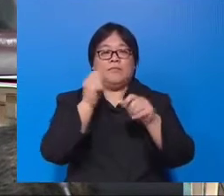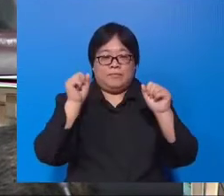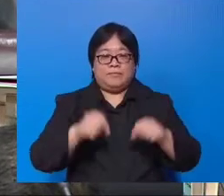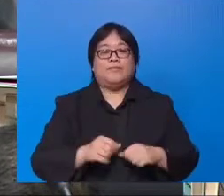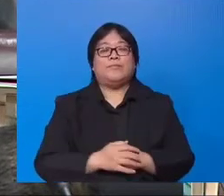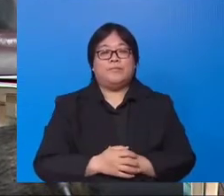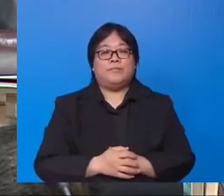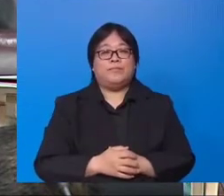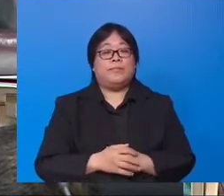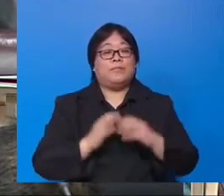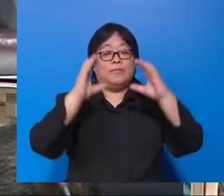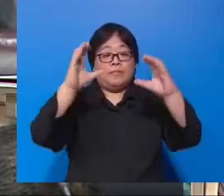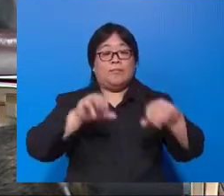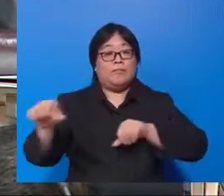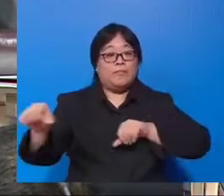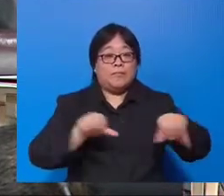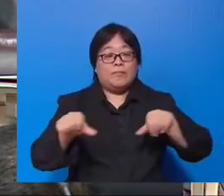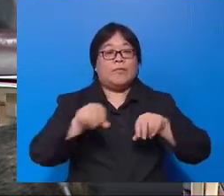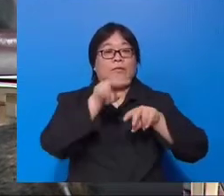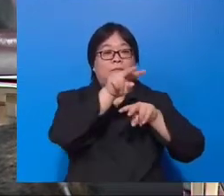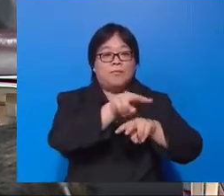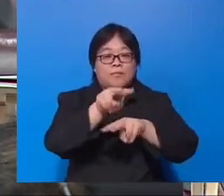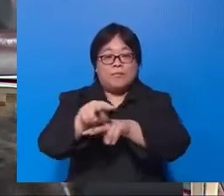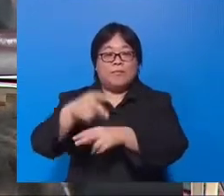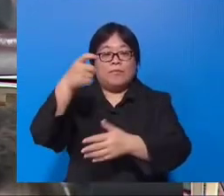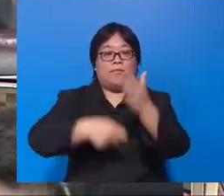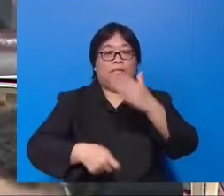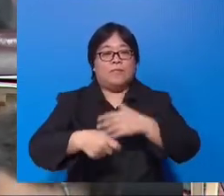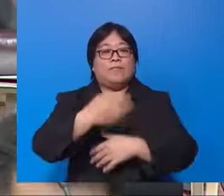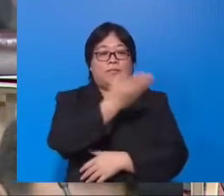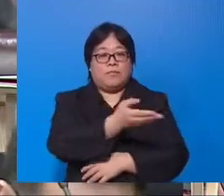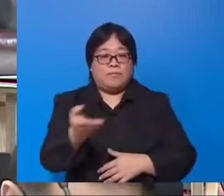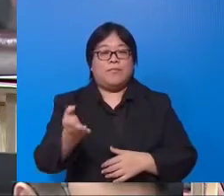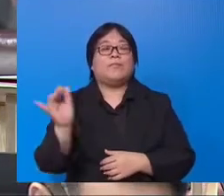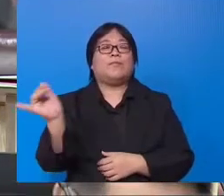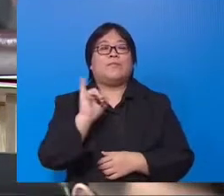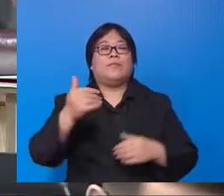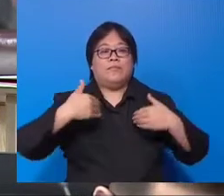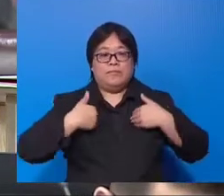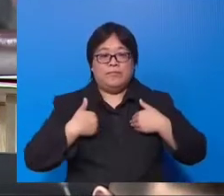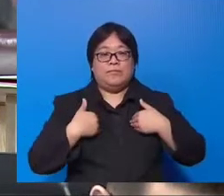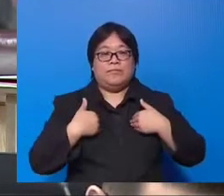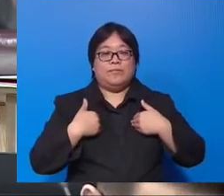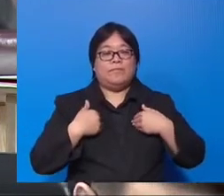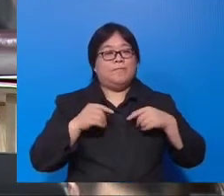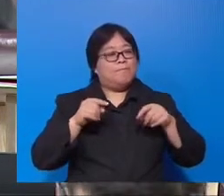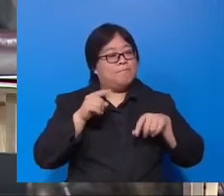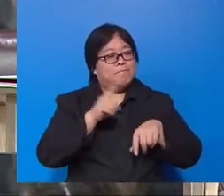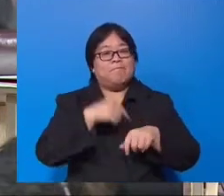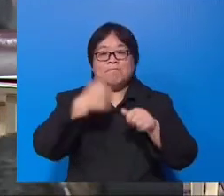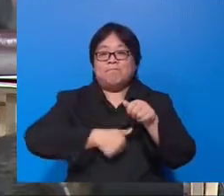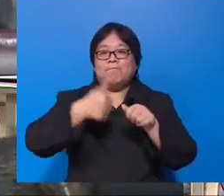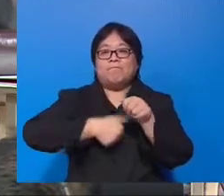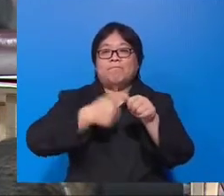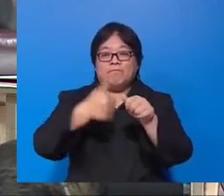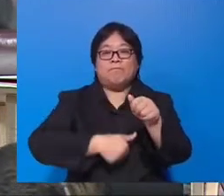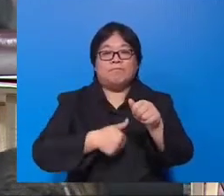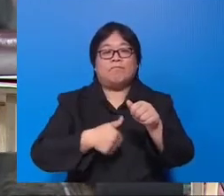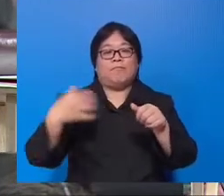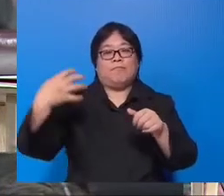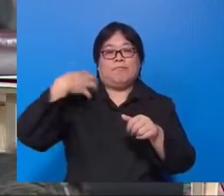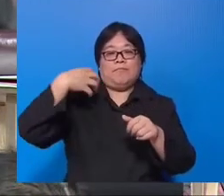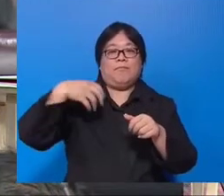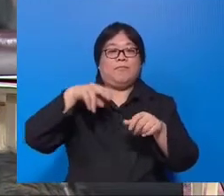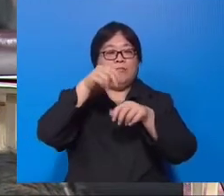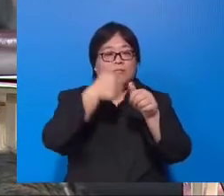sebagai langkah proaktif memantau harga barang juga turut dilakukan secara konsisten oleh pegawai pemantau